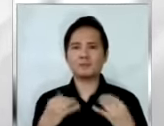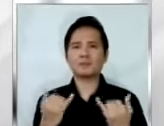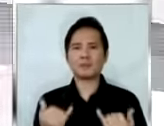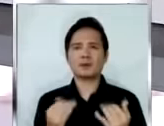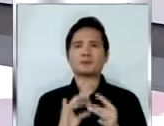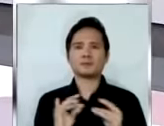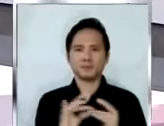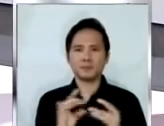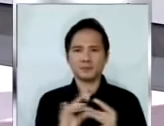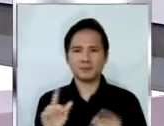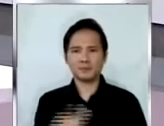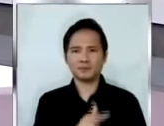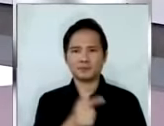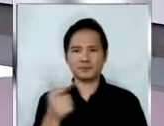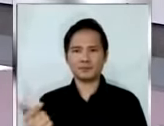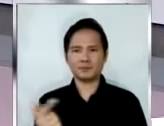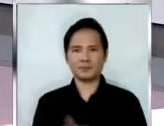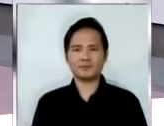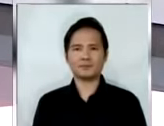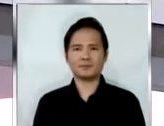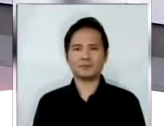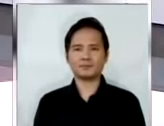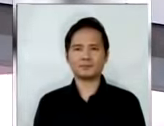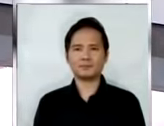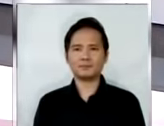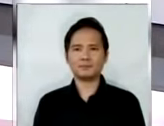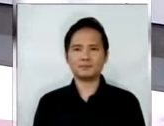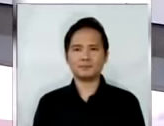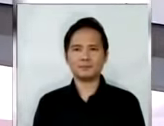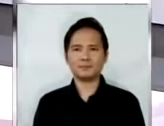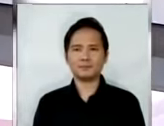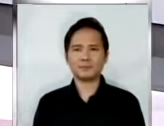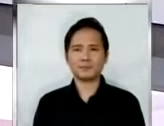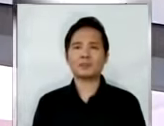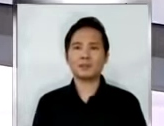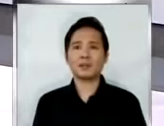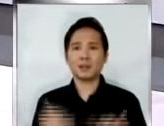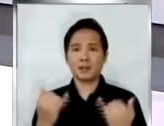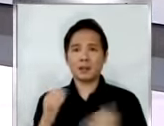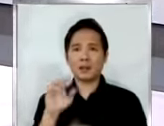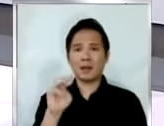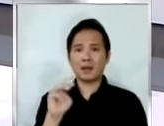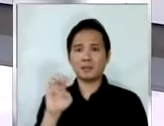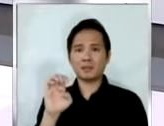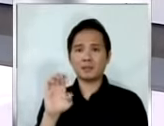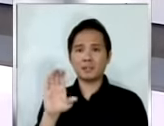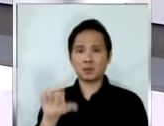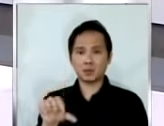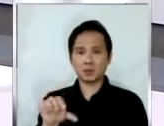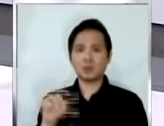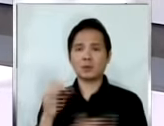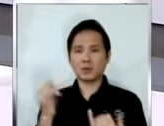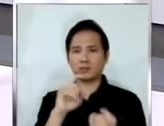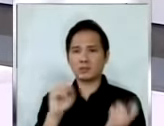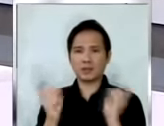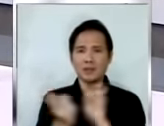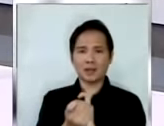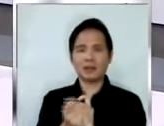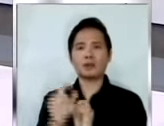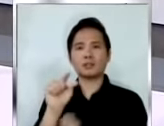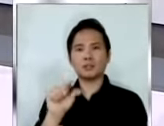Oras. Mula modified ECQ, balik sa General Community Quarantine o GCQ